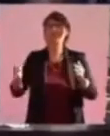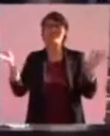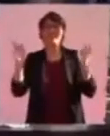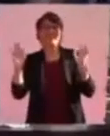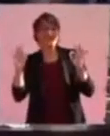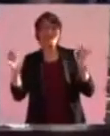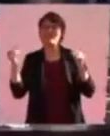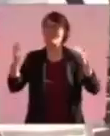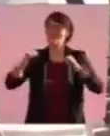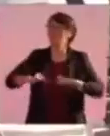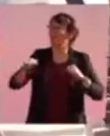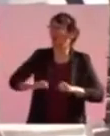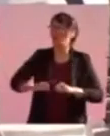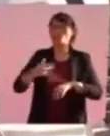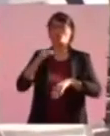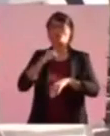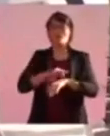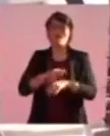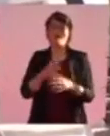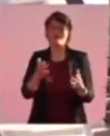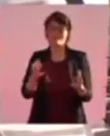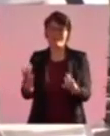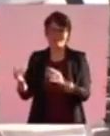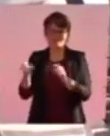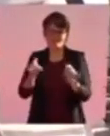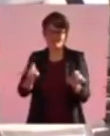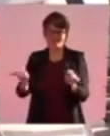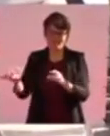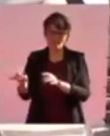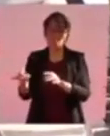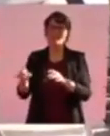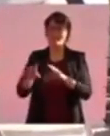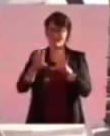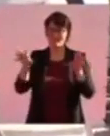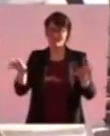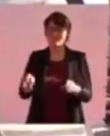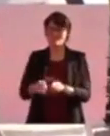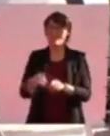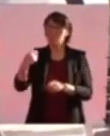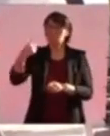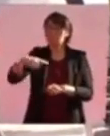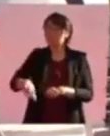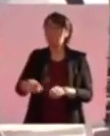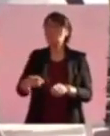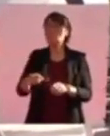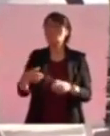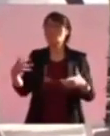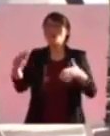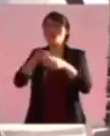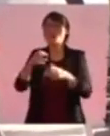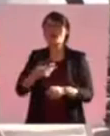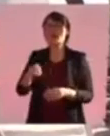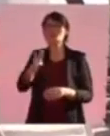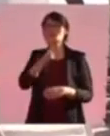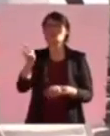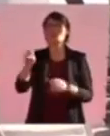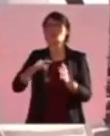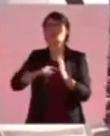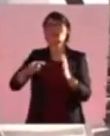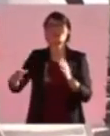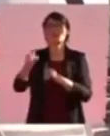infettive sono vincolati a tal fine e 200 milioni di euro anno a valere sul fondo sanitario